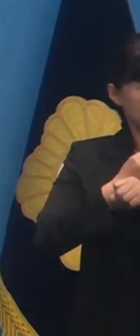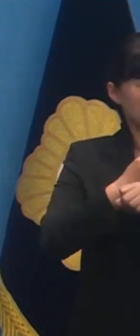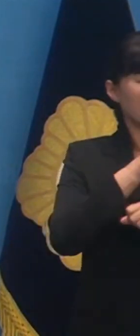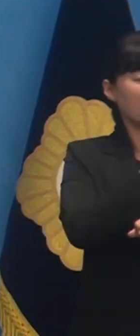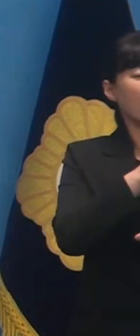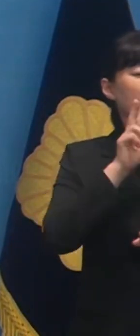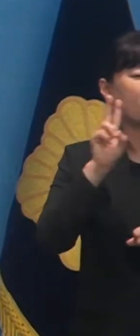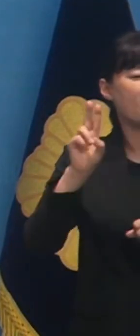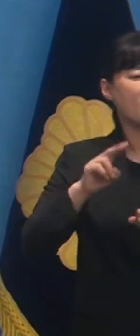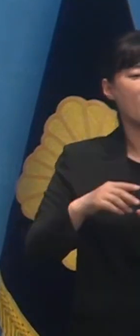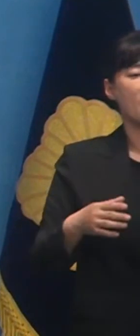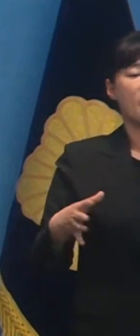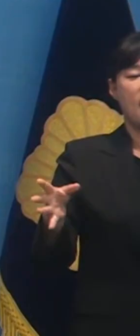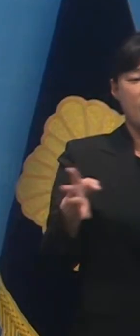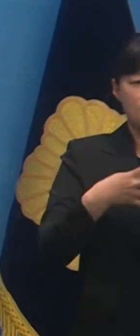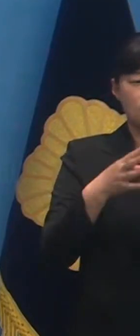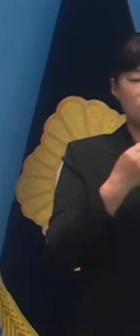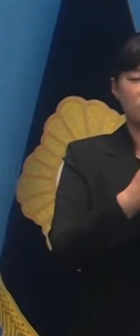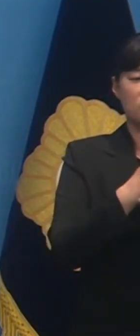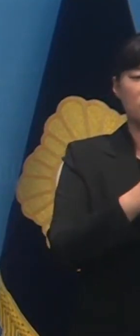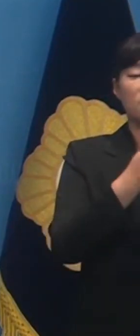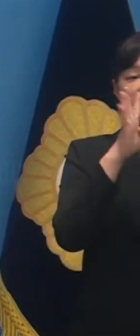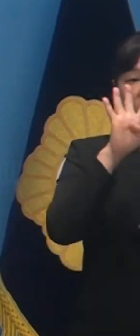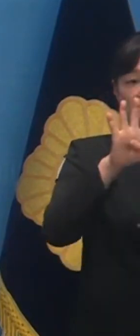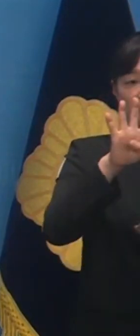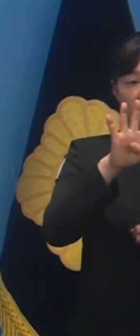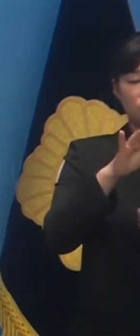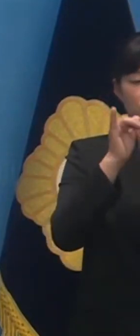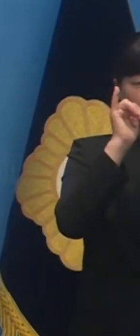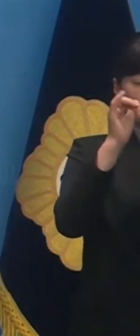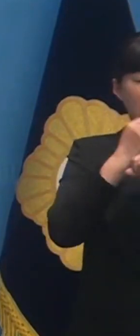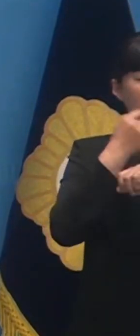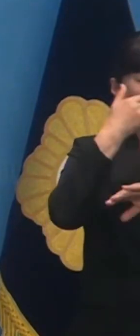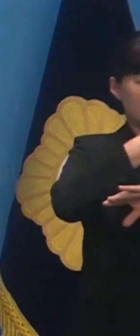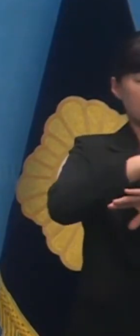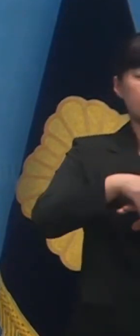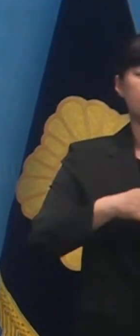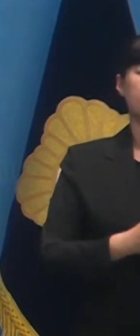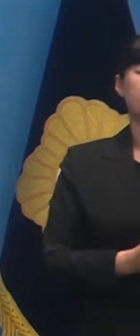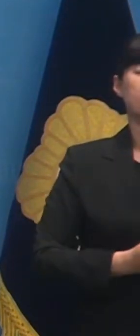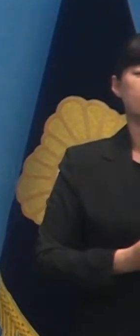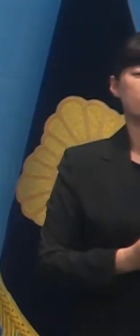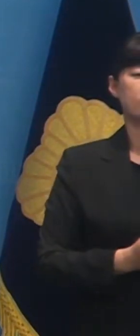여야 협치 등 총 4개 부분에서 시상이 진행될 예정입니다.